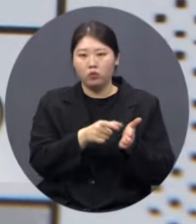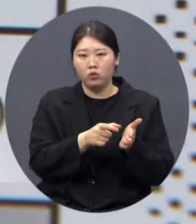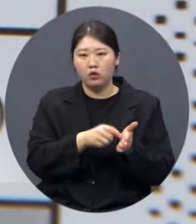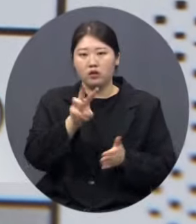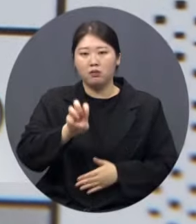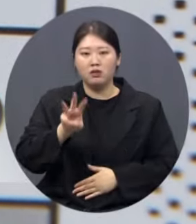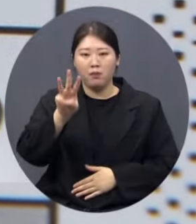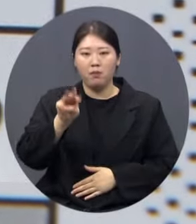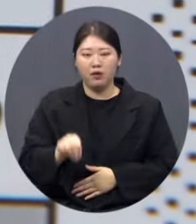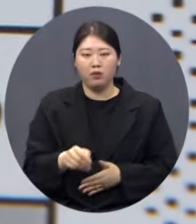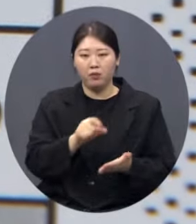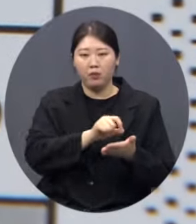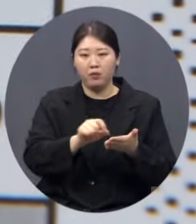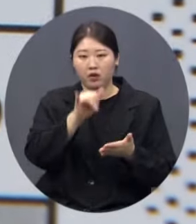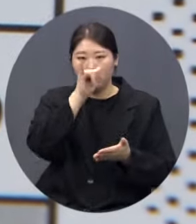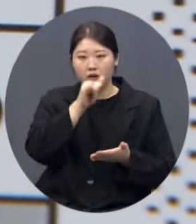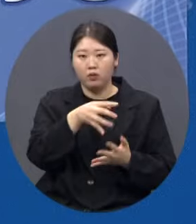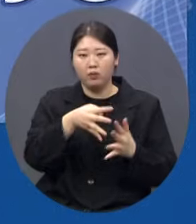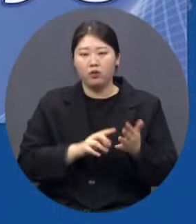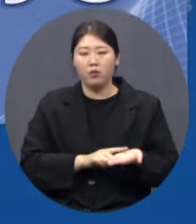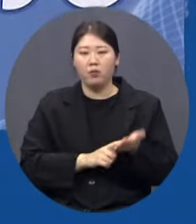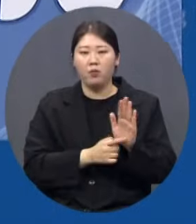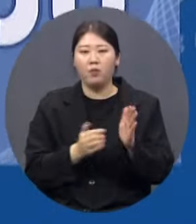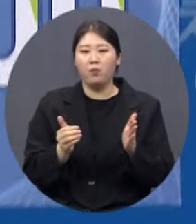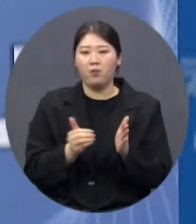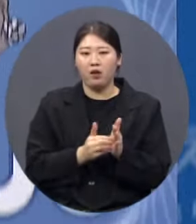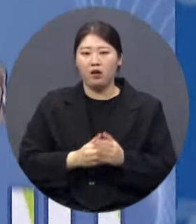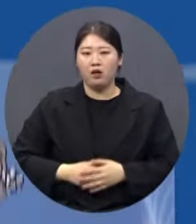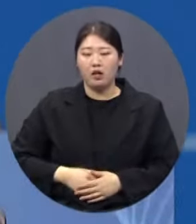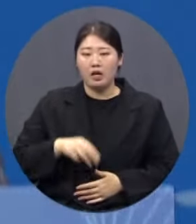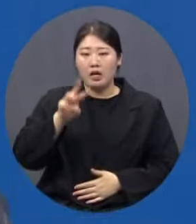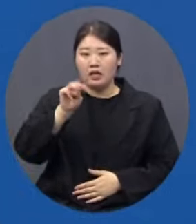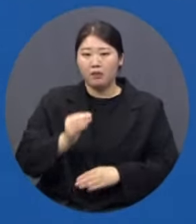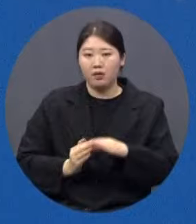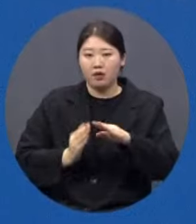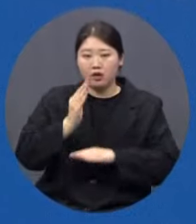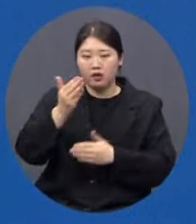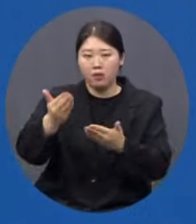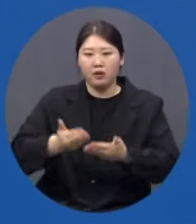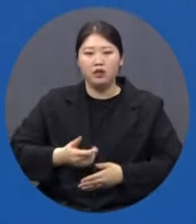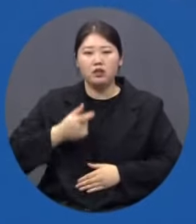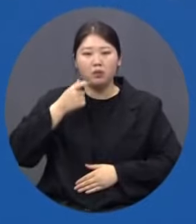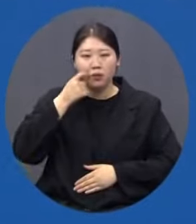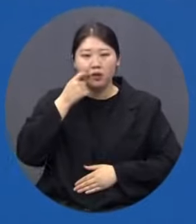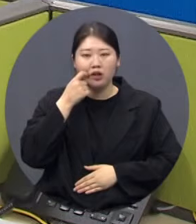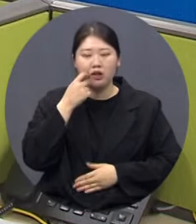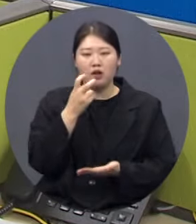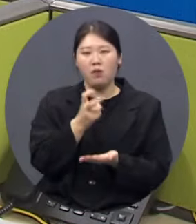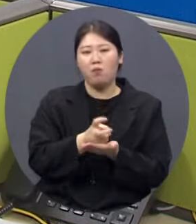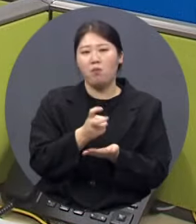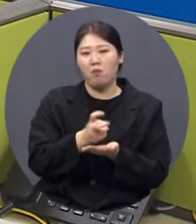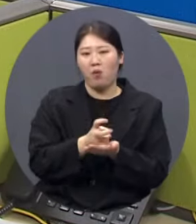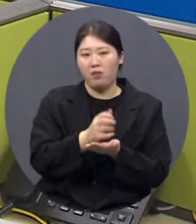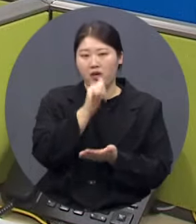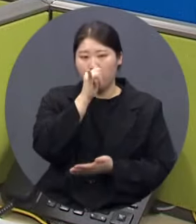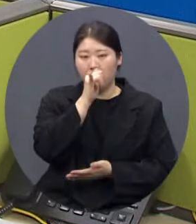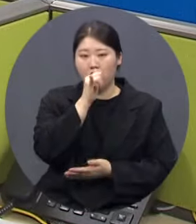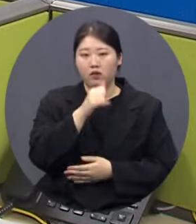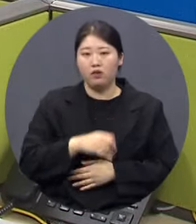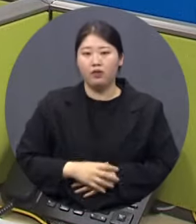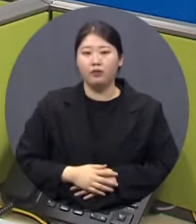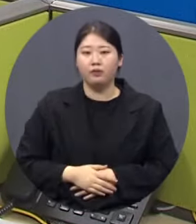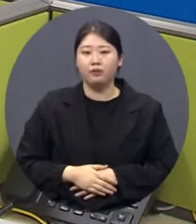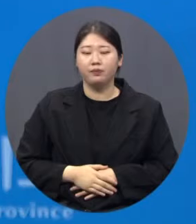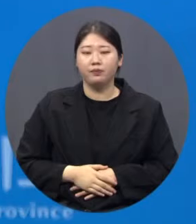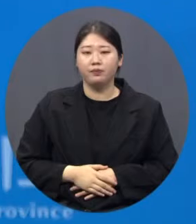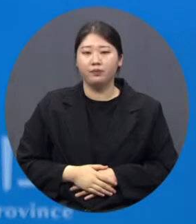내역을 공개했습니다 3만 원이 넘는 식사를 대접받지 못하도록 규정한 청탁 금지법을 의식한 것으로